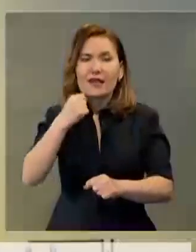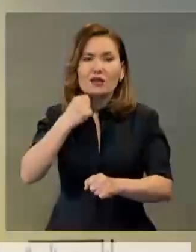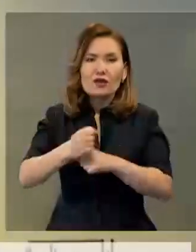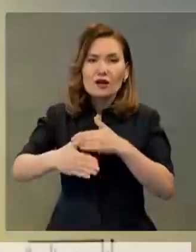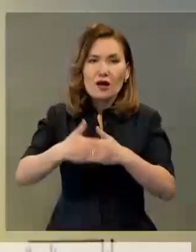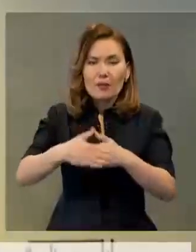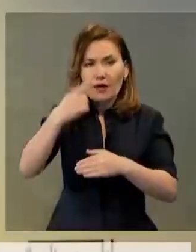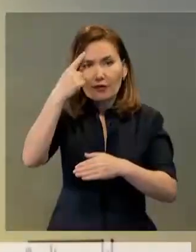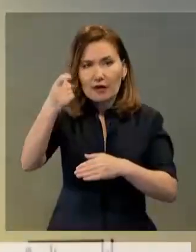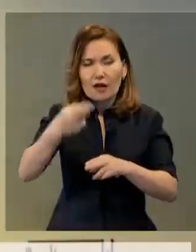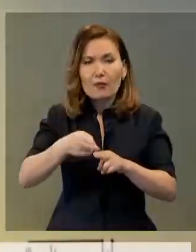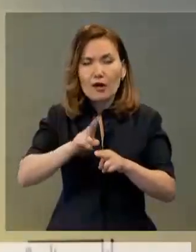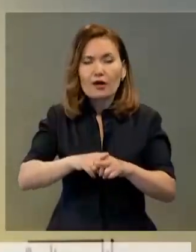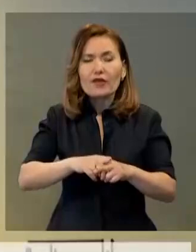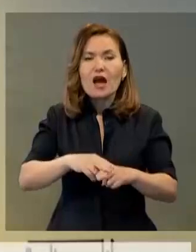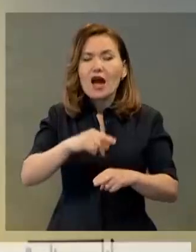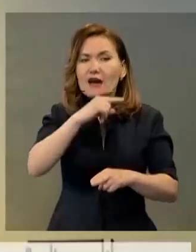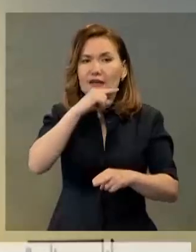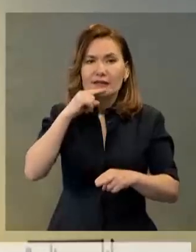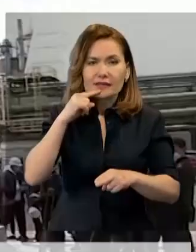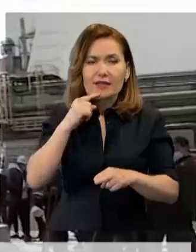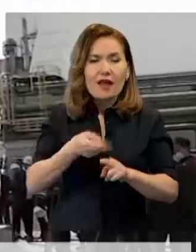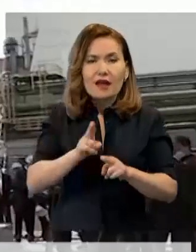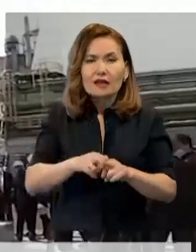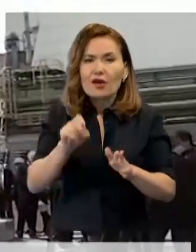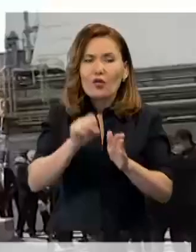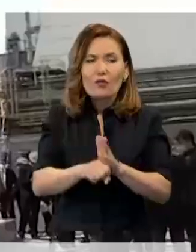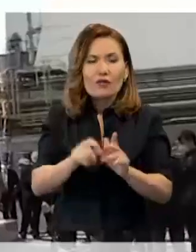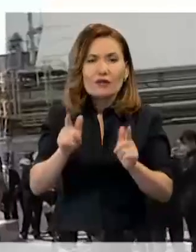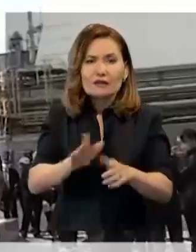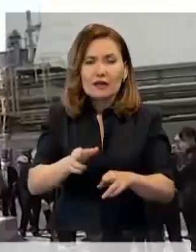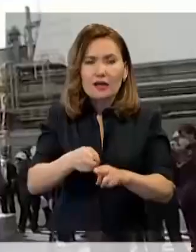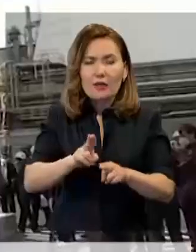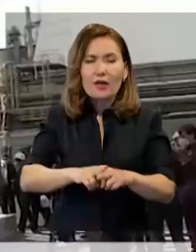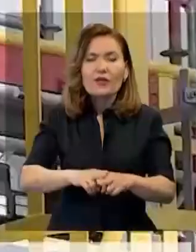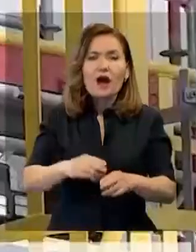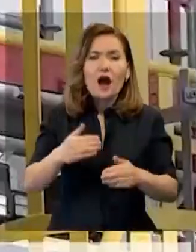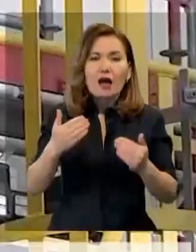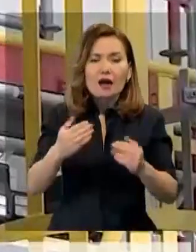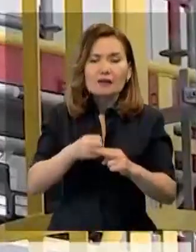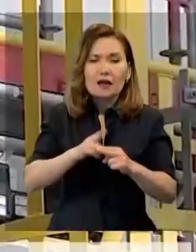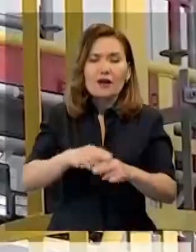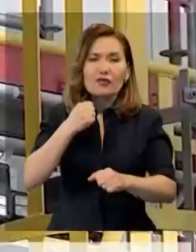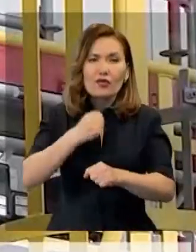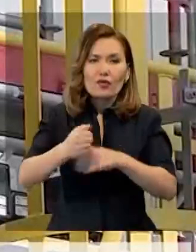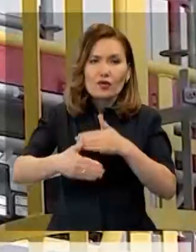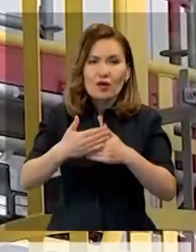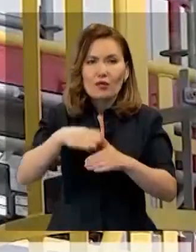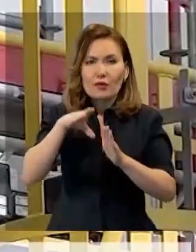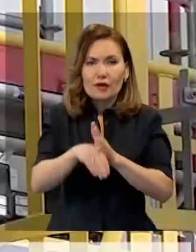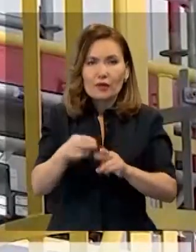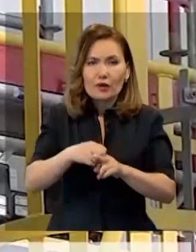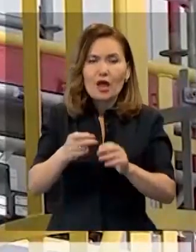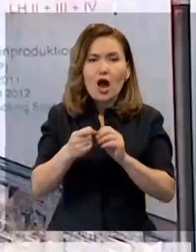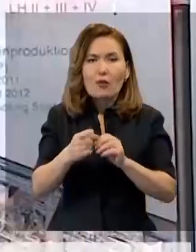Кремль бұл оқиға қатысын жоққа шығарды, дегенмен еуропалық дипломатия басшысы Жозеп Боррель әзірге жаңа пакетке мұнай эмбаргосы кірмейді дейді.